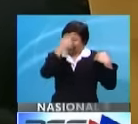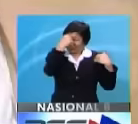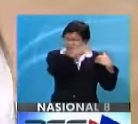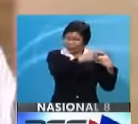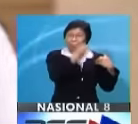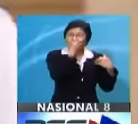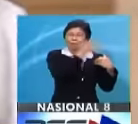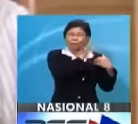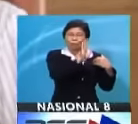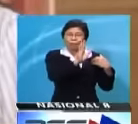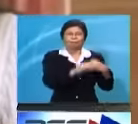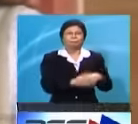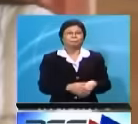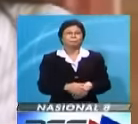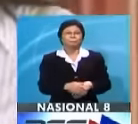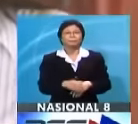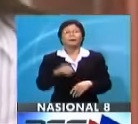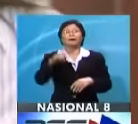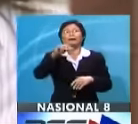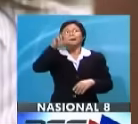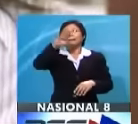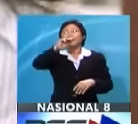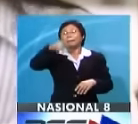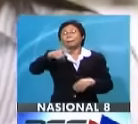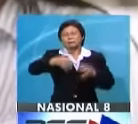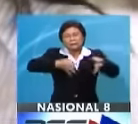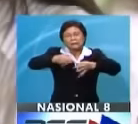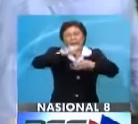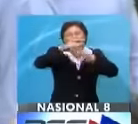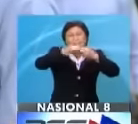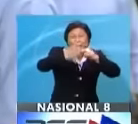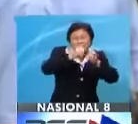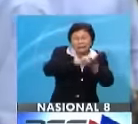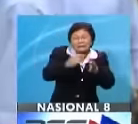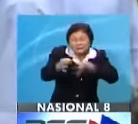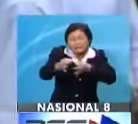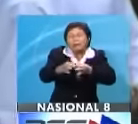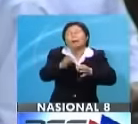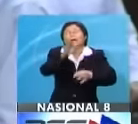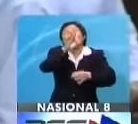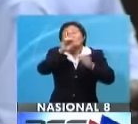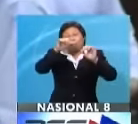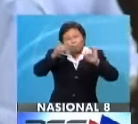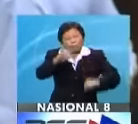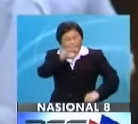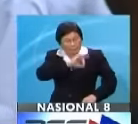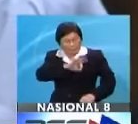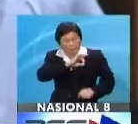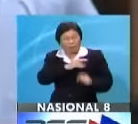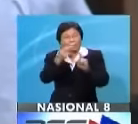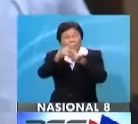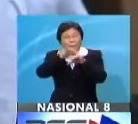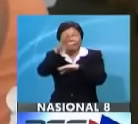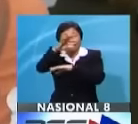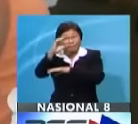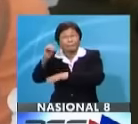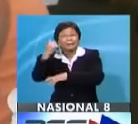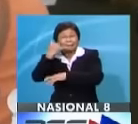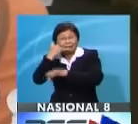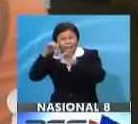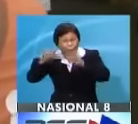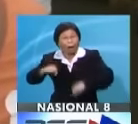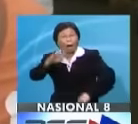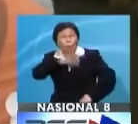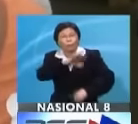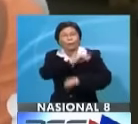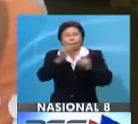hantarkan. Malah ahli dewan diterangkan dengan isu ini bukan sahaja hanya memberi keuntungan kepada syarikat telco semata-mata tetapi juga